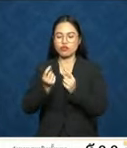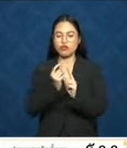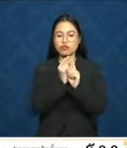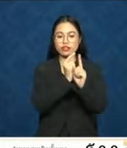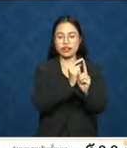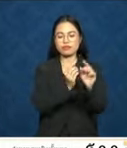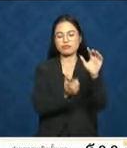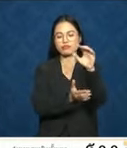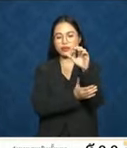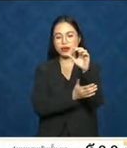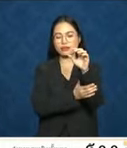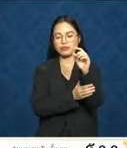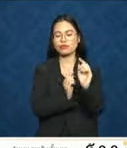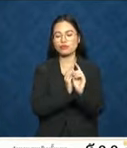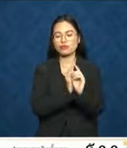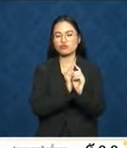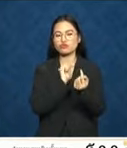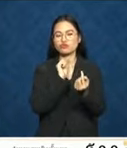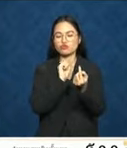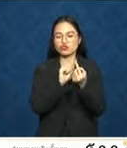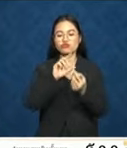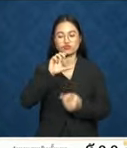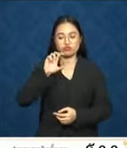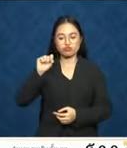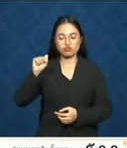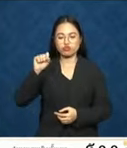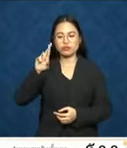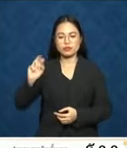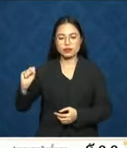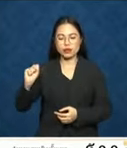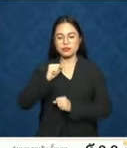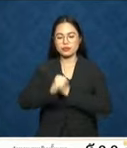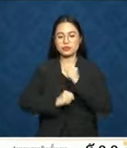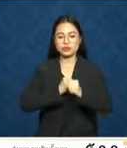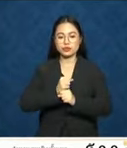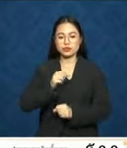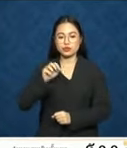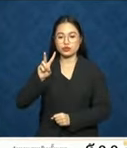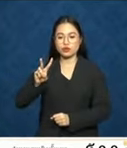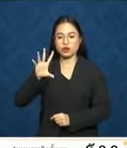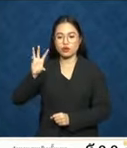าผู้แทนราษฎรพุทธศักราช2562